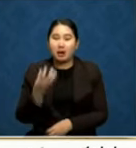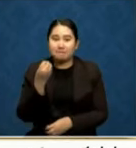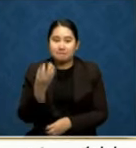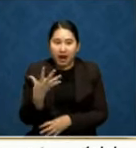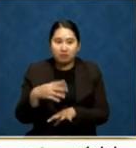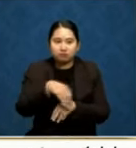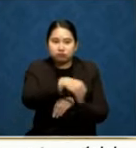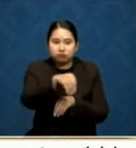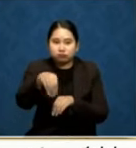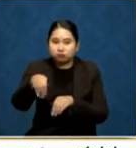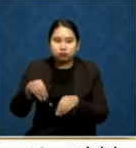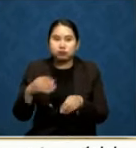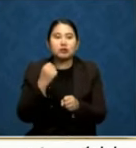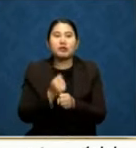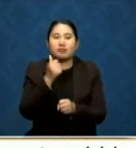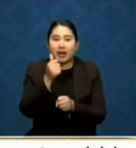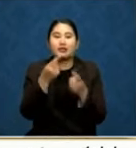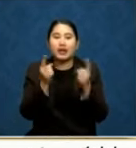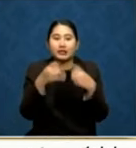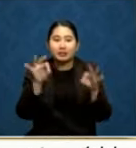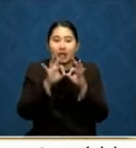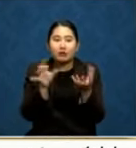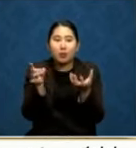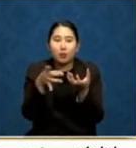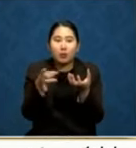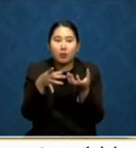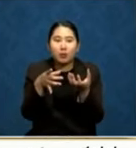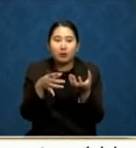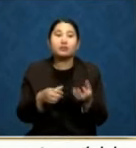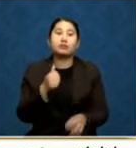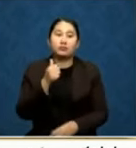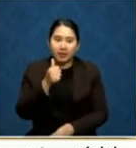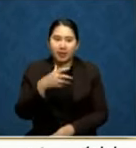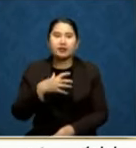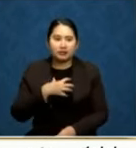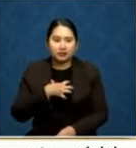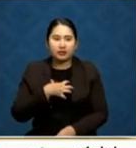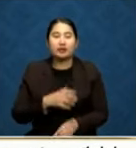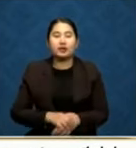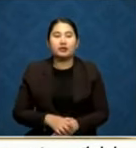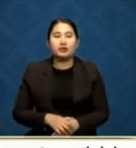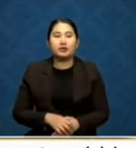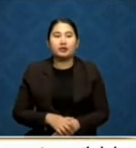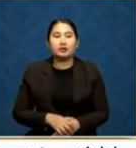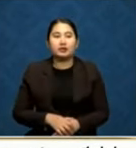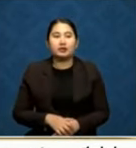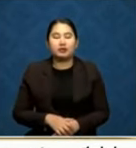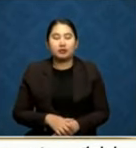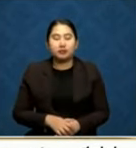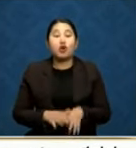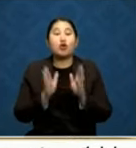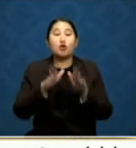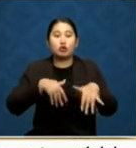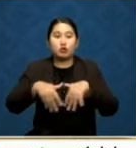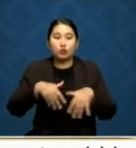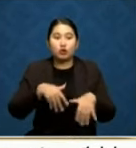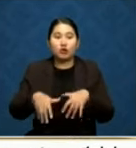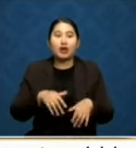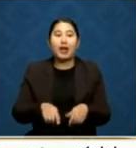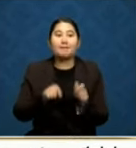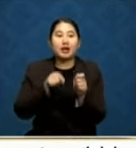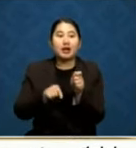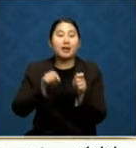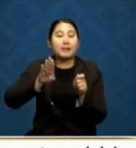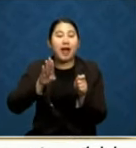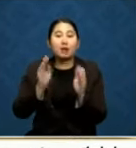างกได้ครับแต่ขอคุภาพไดไพี่หน้องคนตำบนพี่หมุนลาทอำเภอบางบุท